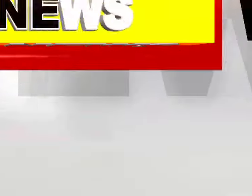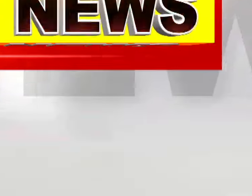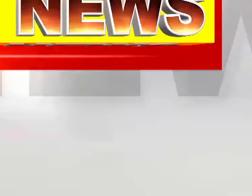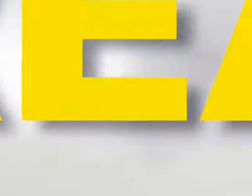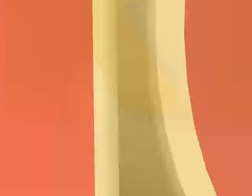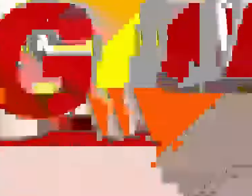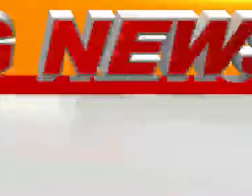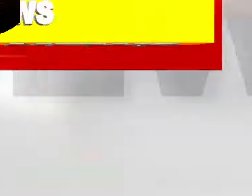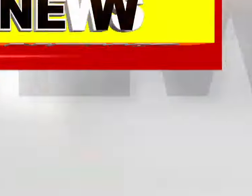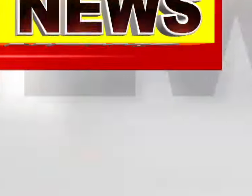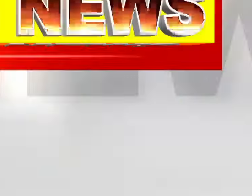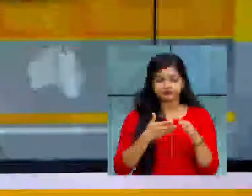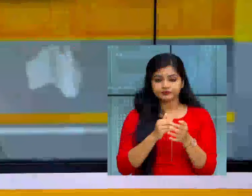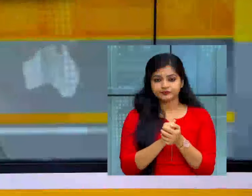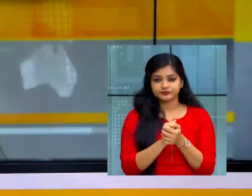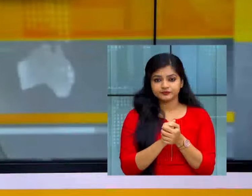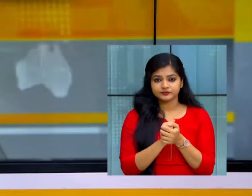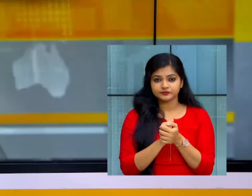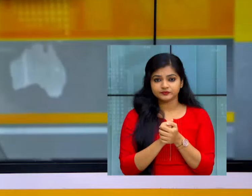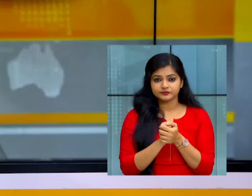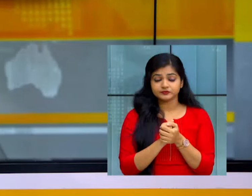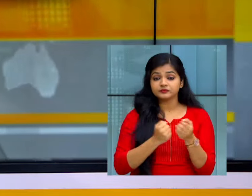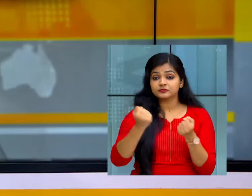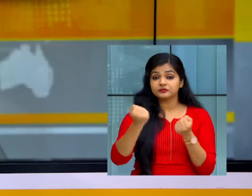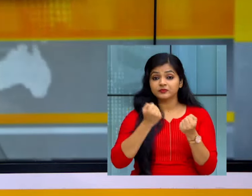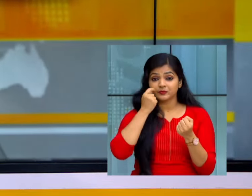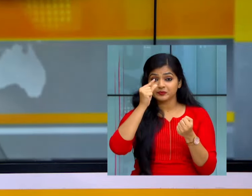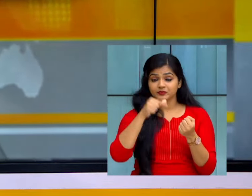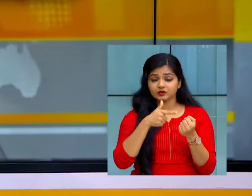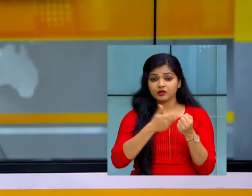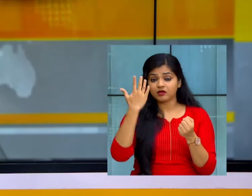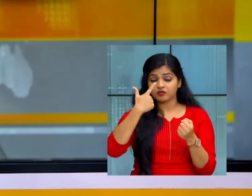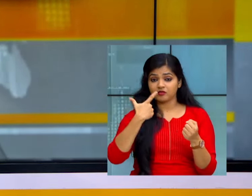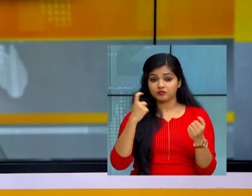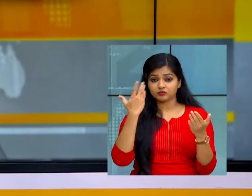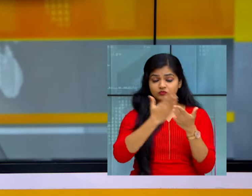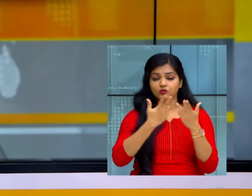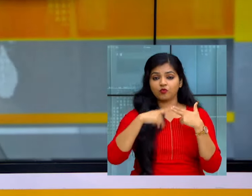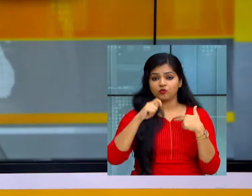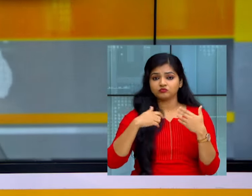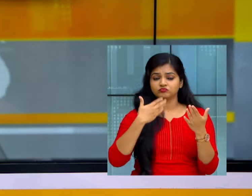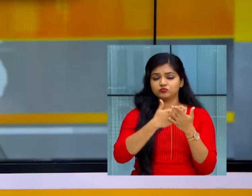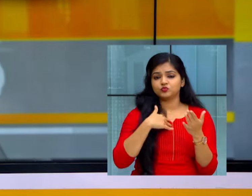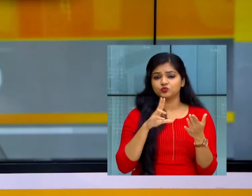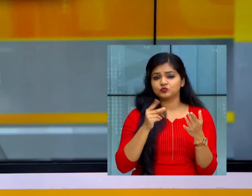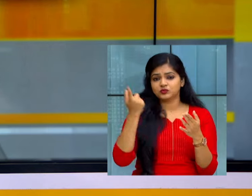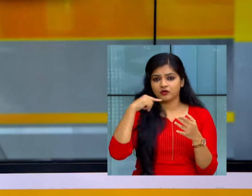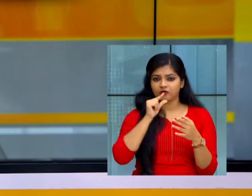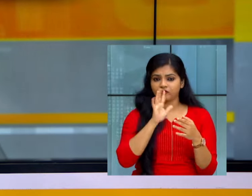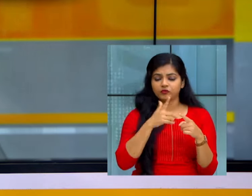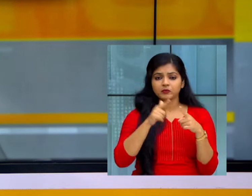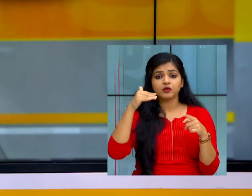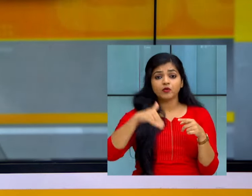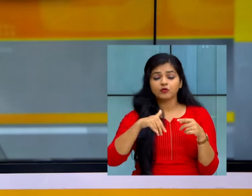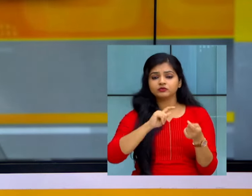ജയശങ്കർ പറഞ്ഞു കഴിഞ്ഞു സലീം ഇപ്പോൾ ഈ ഡ്രൈവർ നേരത്തെ പറഞ്ഞിട്ടുള്ള തന്റെ പരാതിയിൽ കോടതിയിലേക്ക് പോകുന്നില്ല തൽക്കാലം എന്നാണ് ഇപ്പോൾ അദ്ദേഹം